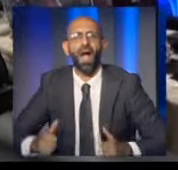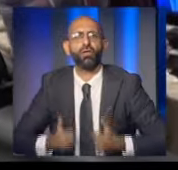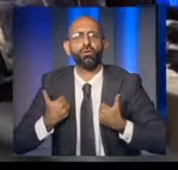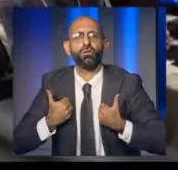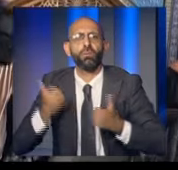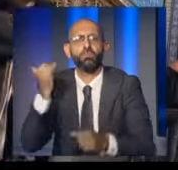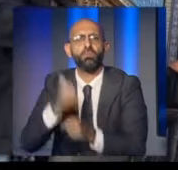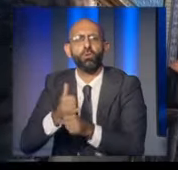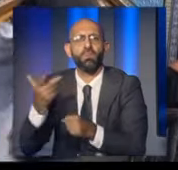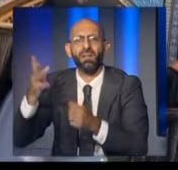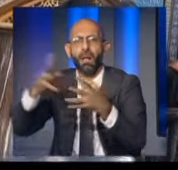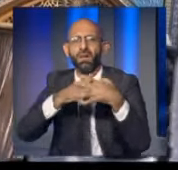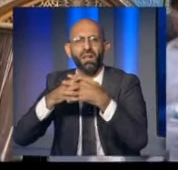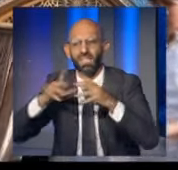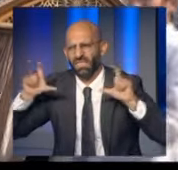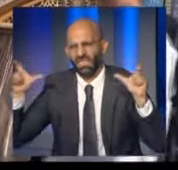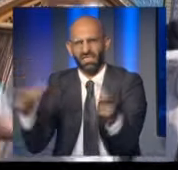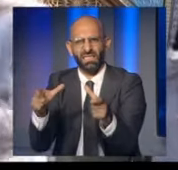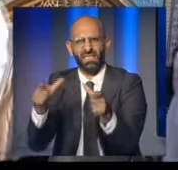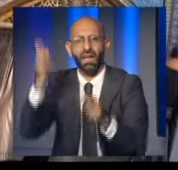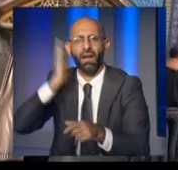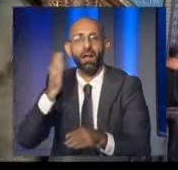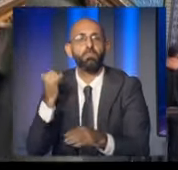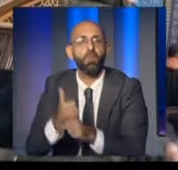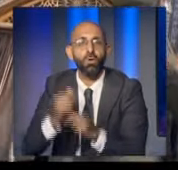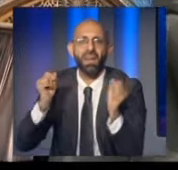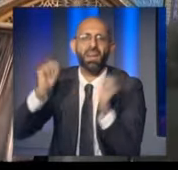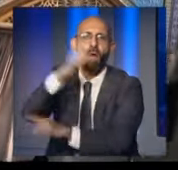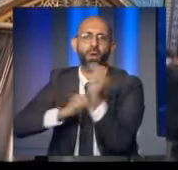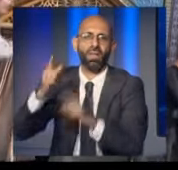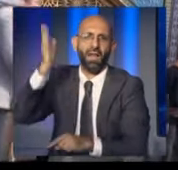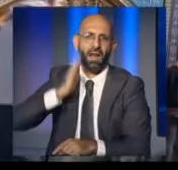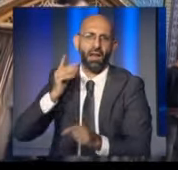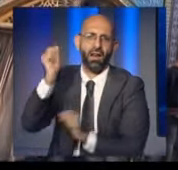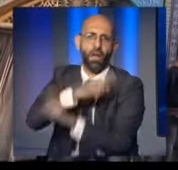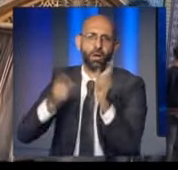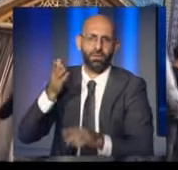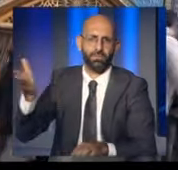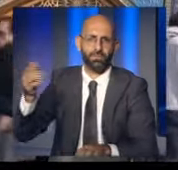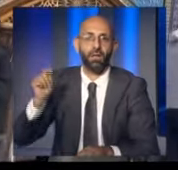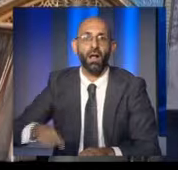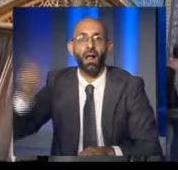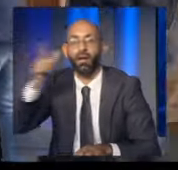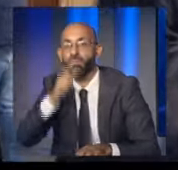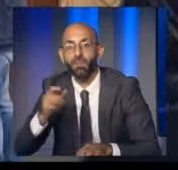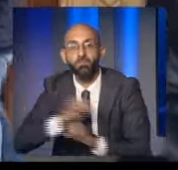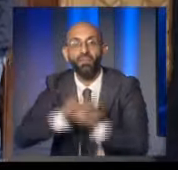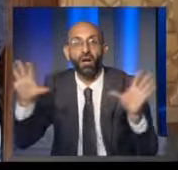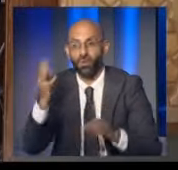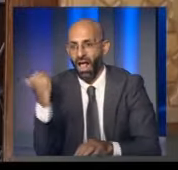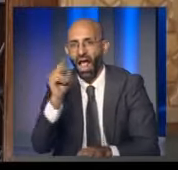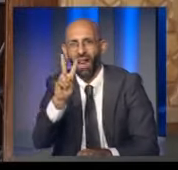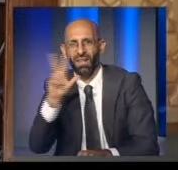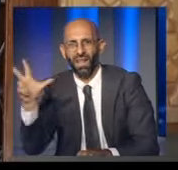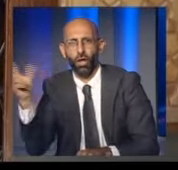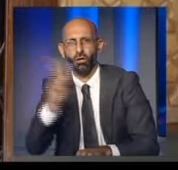تولى زمام الأمور في بلد يعيش في ظل عقوبات أمريكية بسبب برنامجها النووي، وفي عهده في العام 2023 وقعت